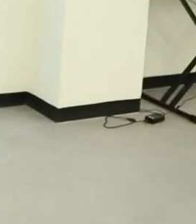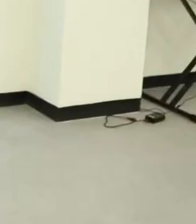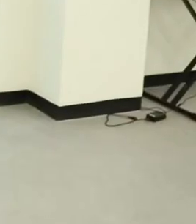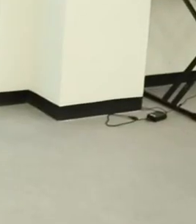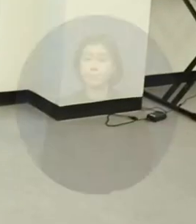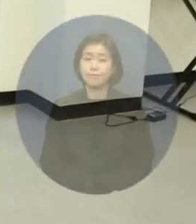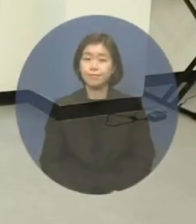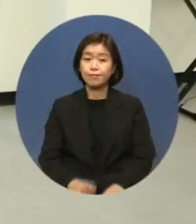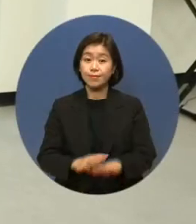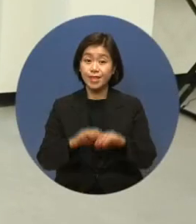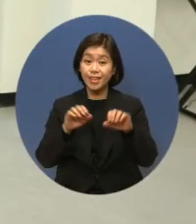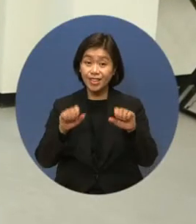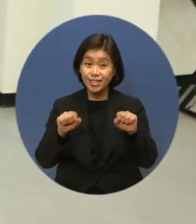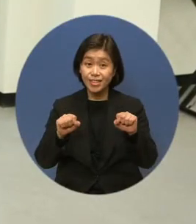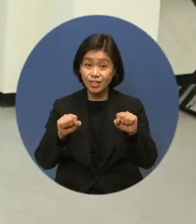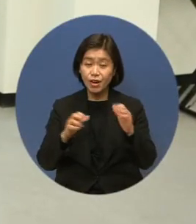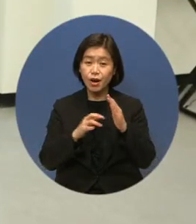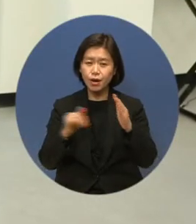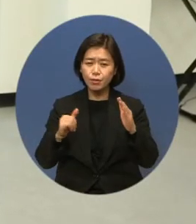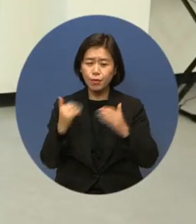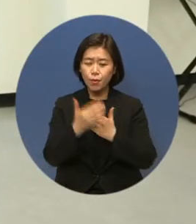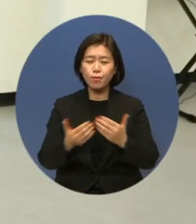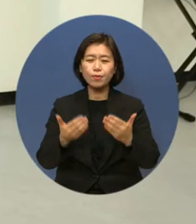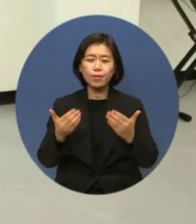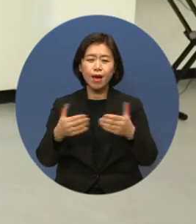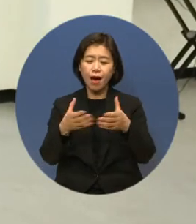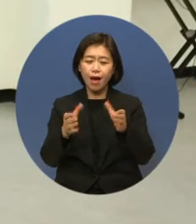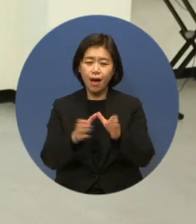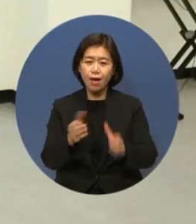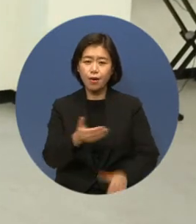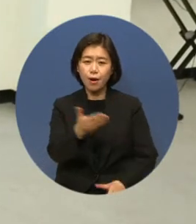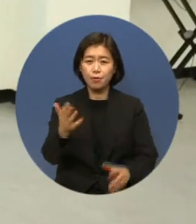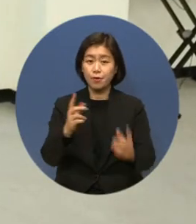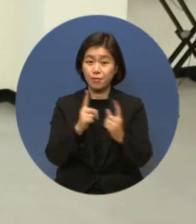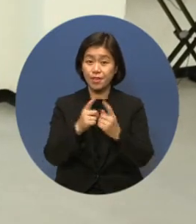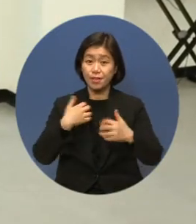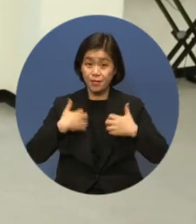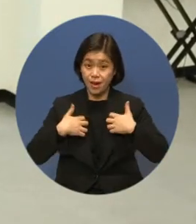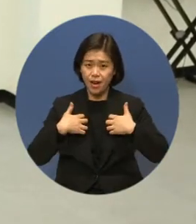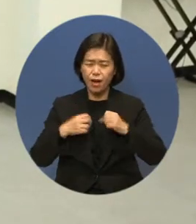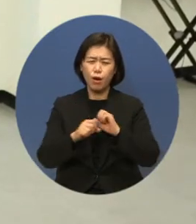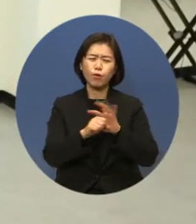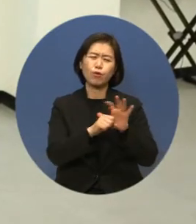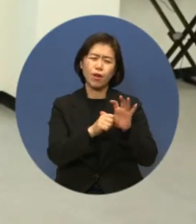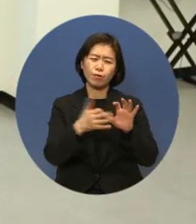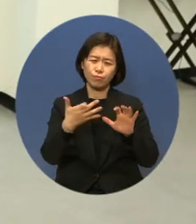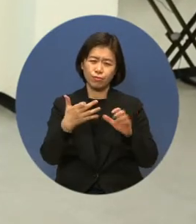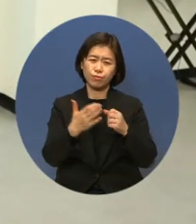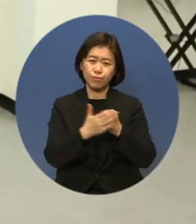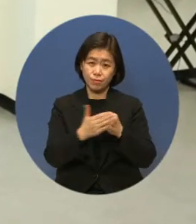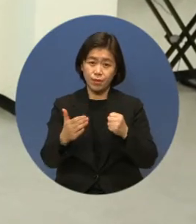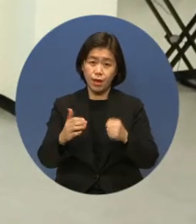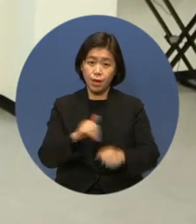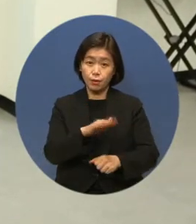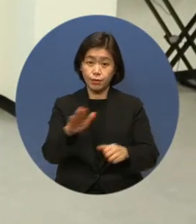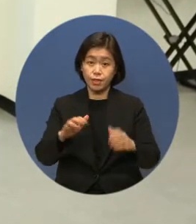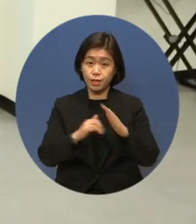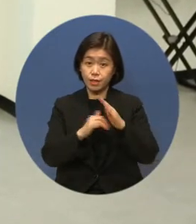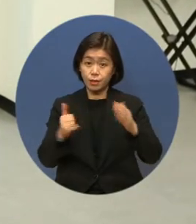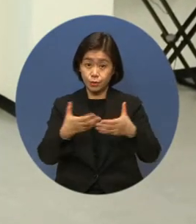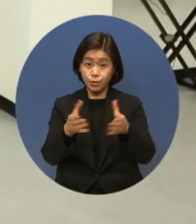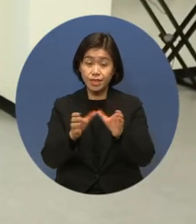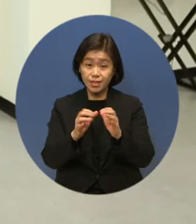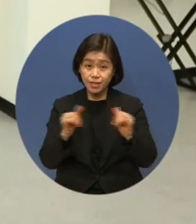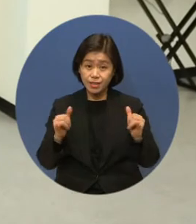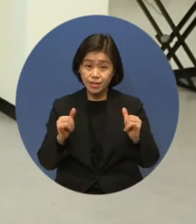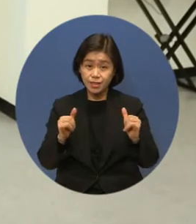네, 안녕하세요. 우리 가족봉사단 여러분 만나서 반갑습니다. 네, 코로나19로 이제 저희 우리 가족봉사단들이